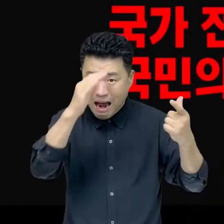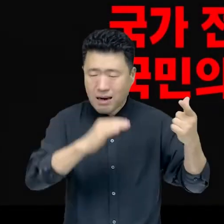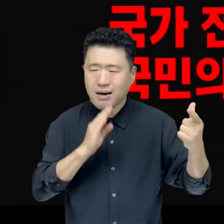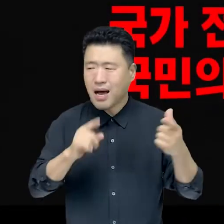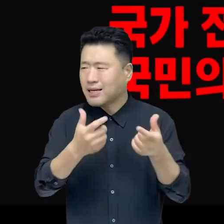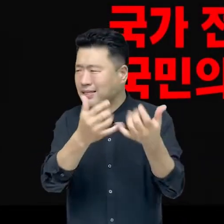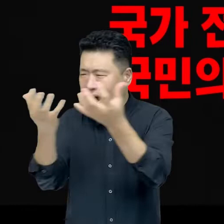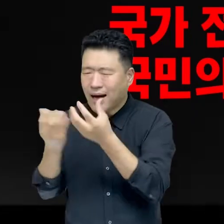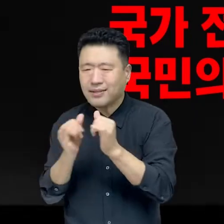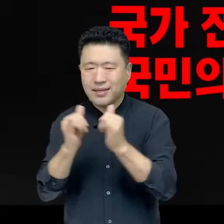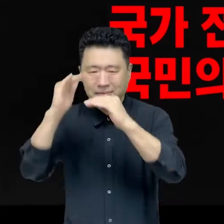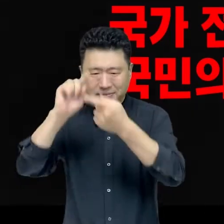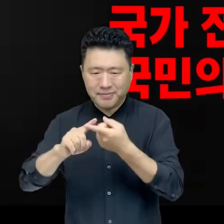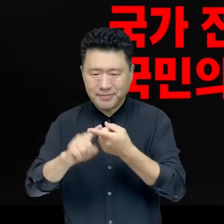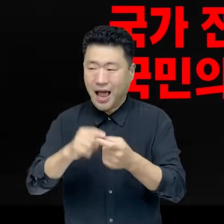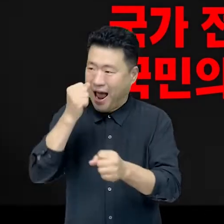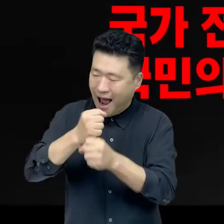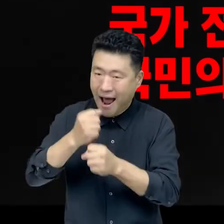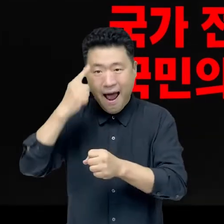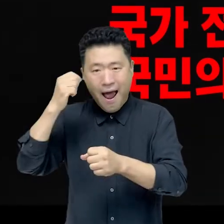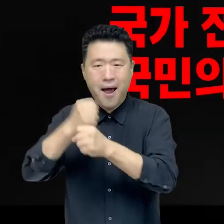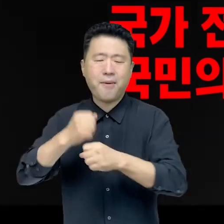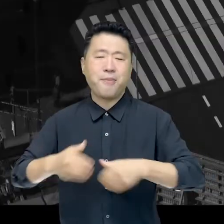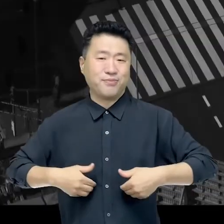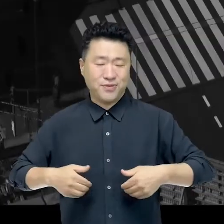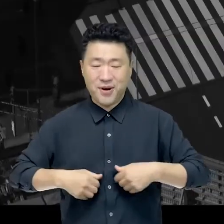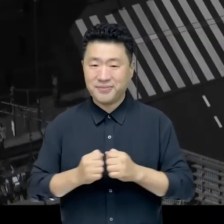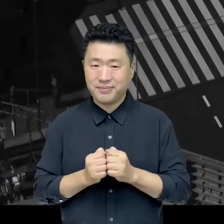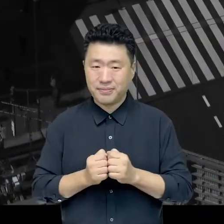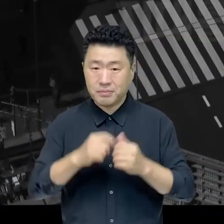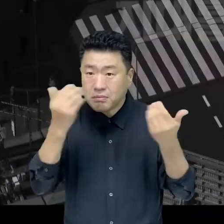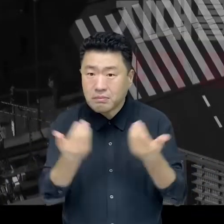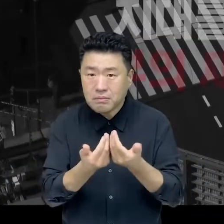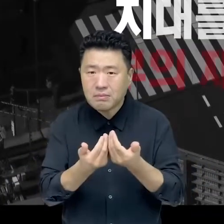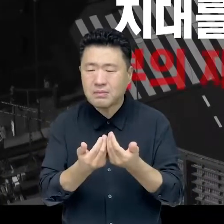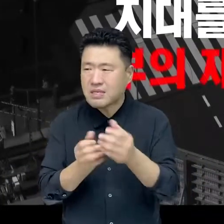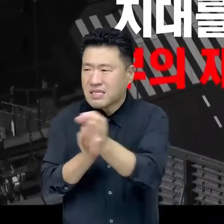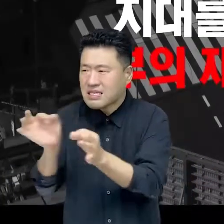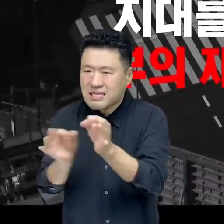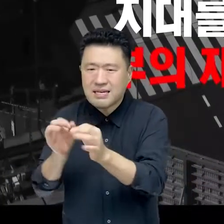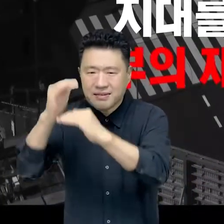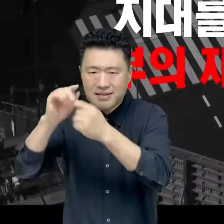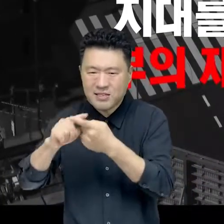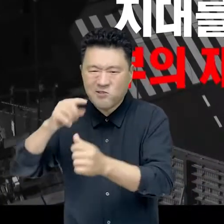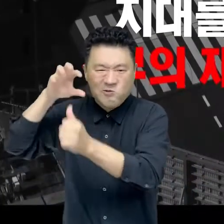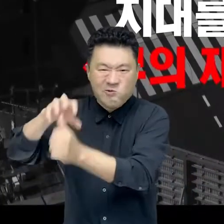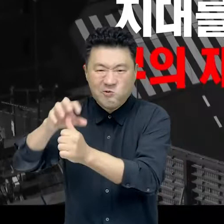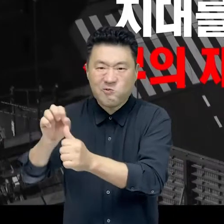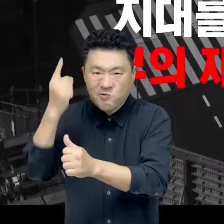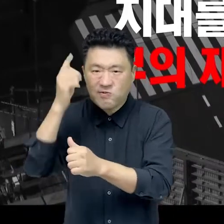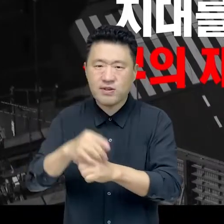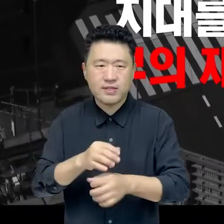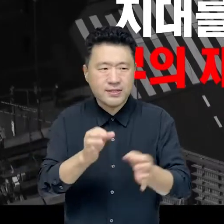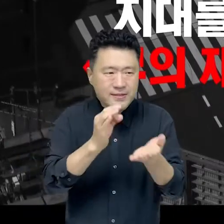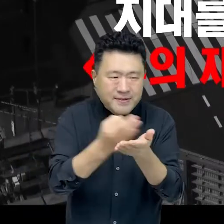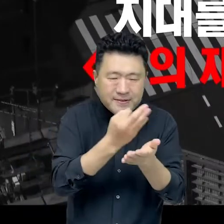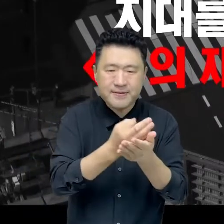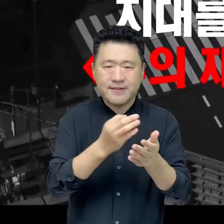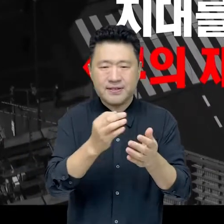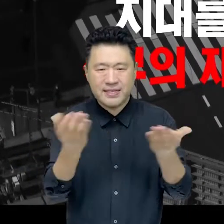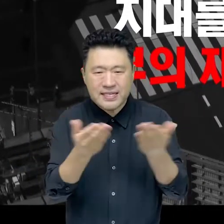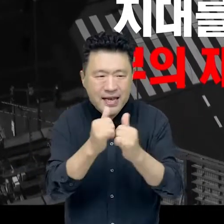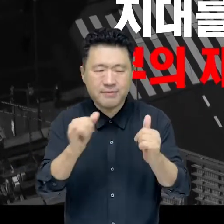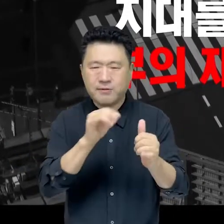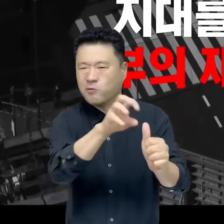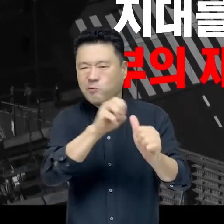것은 국민의 창조성과 생산성이다. 반면 시장 지배력을 이용해 소비자나